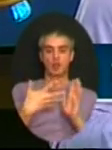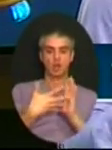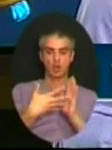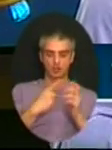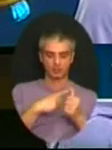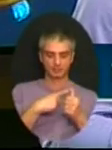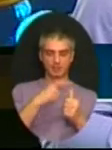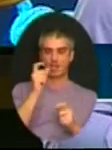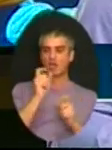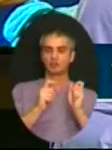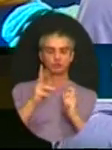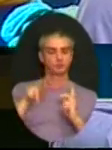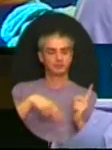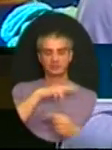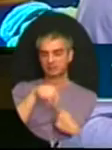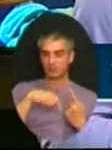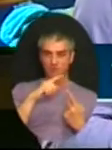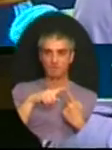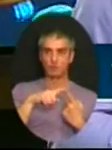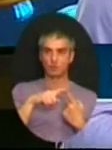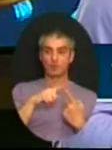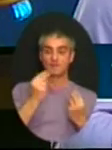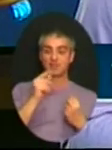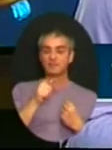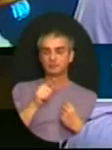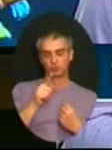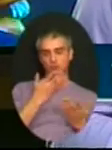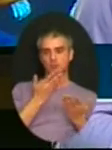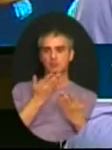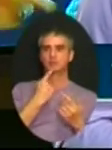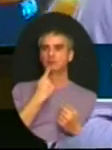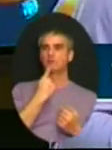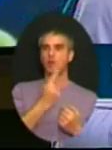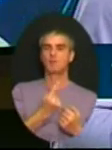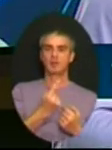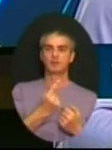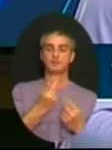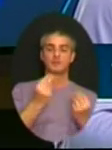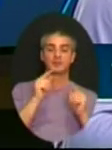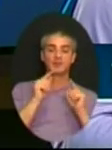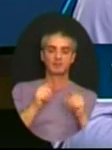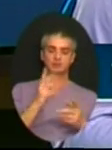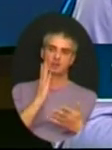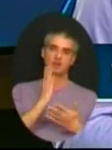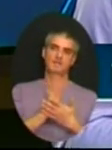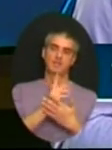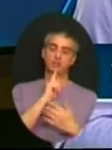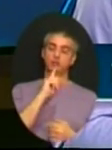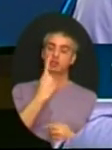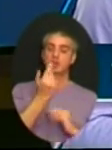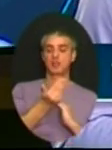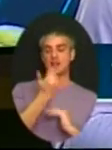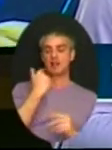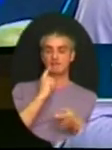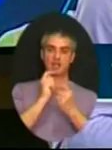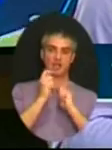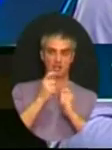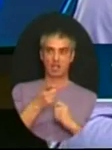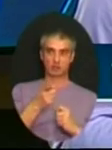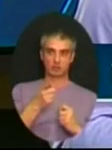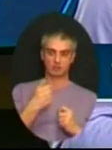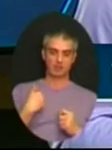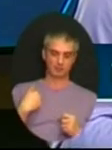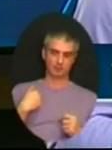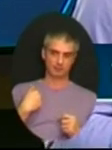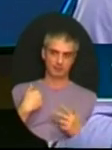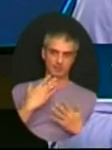חוקרים, אנשים שהסתובבו סביבם, ולדבר הזה הוא מתייחס ואומר, הדבר הזה כבר שנה לפני הרעיון, אני הבאתי